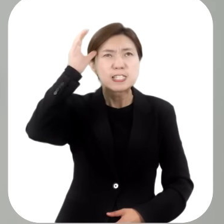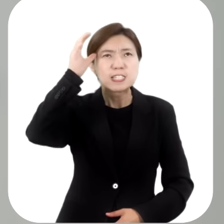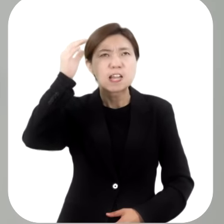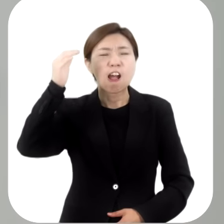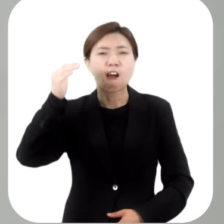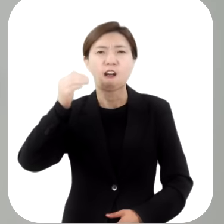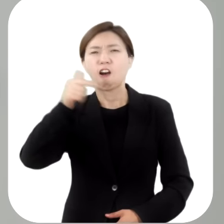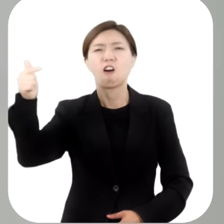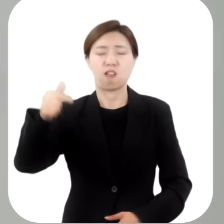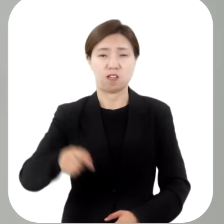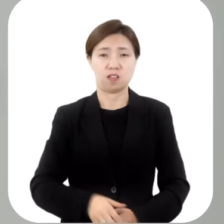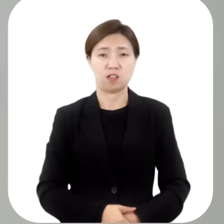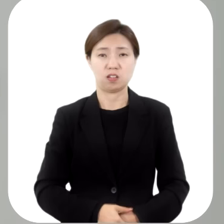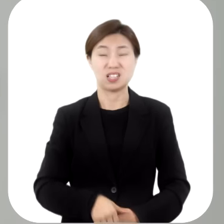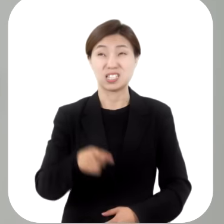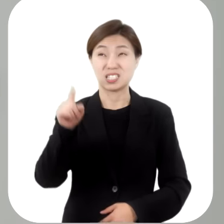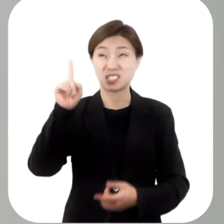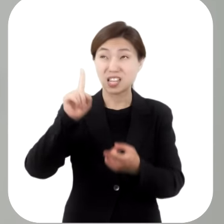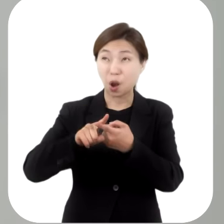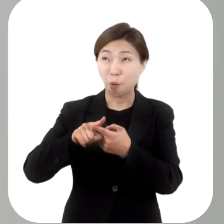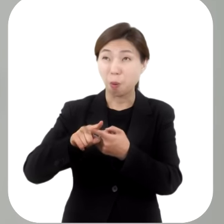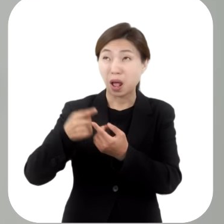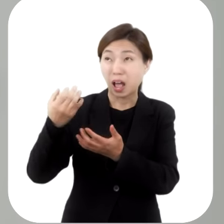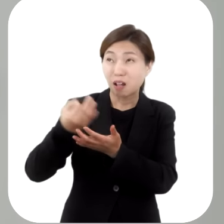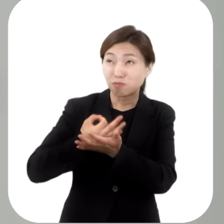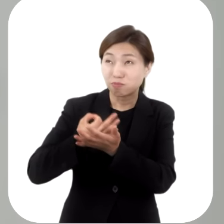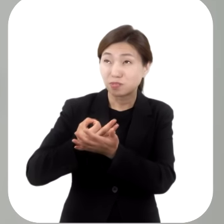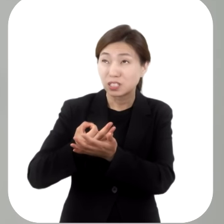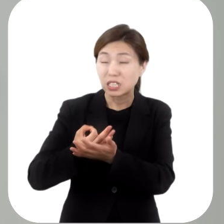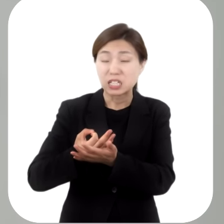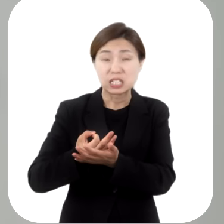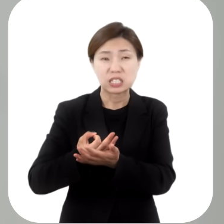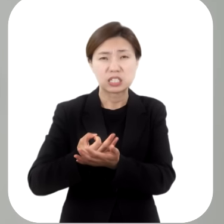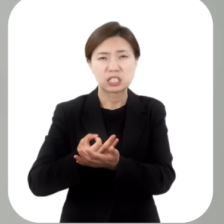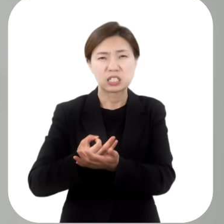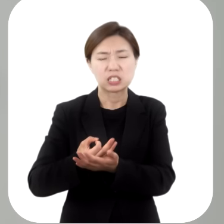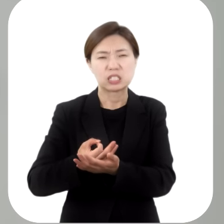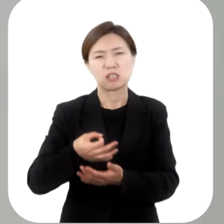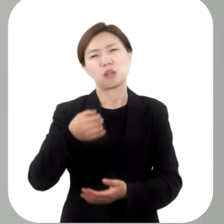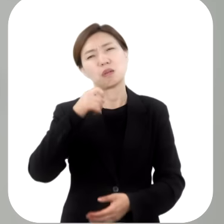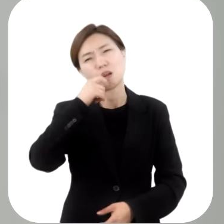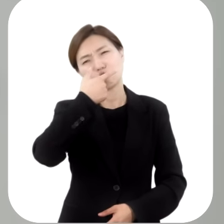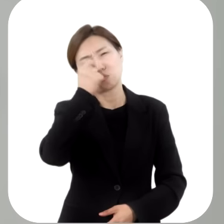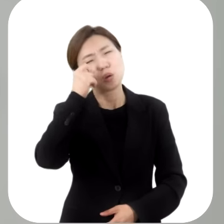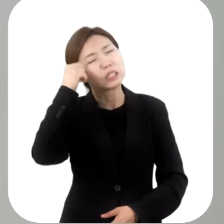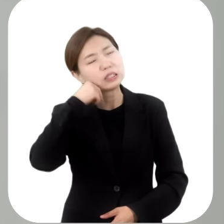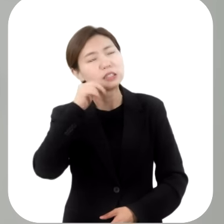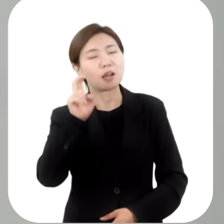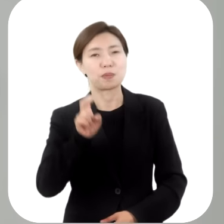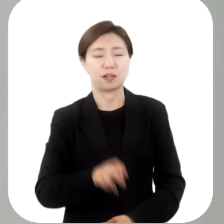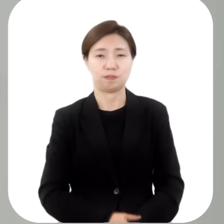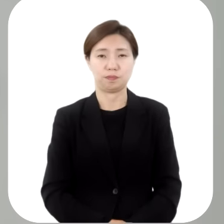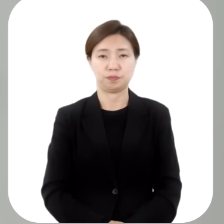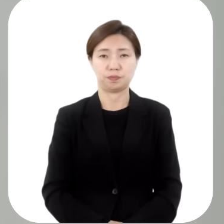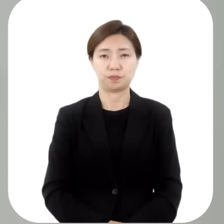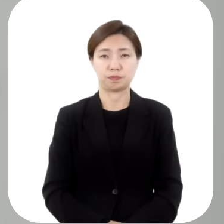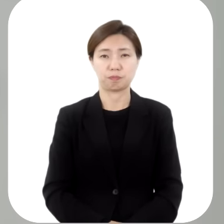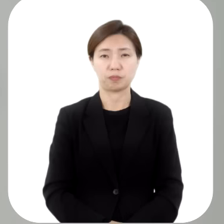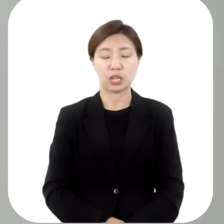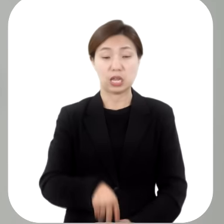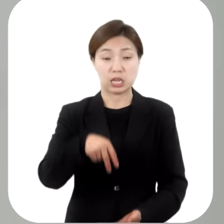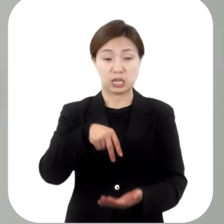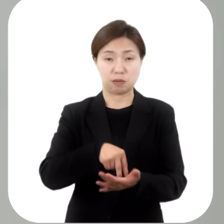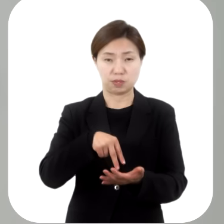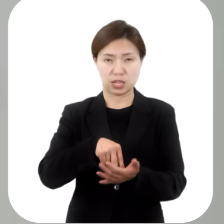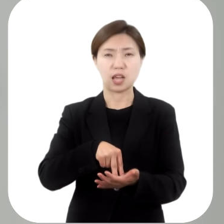너무 높기 때문에 그걸 유지하기에는 일자리가 부족하다. 이렇게 볼 수 있거든요.